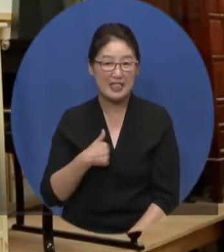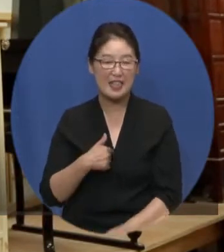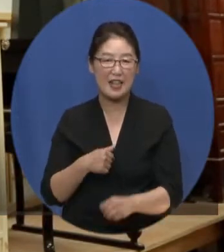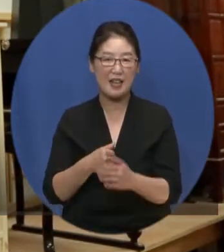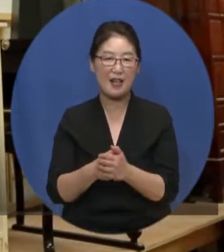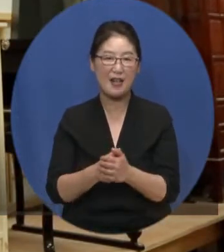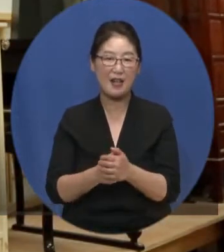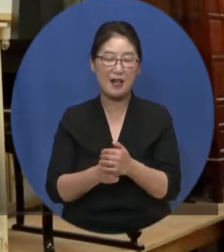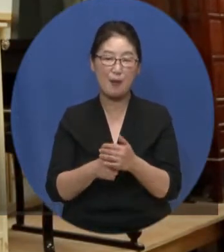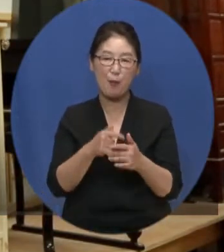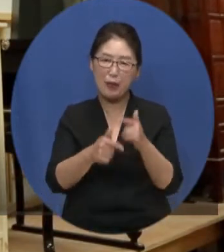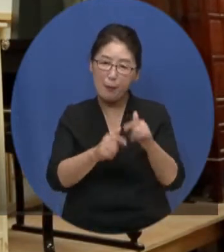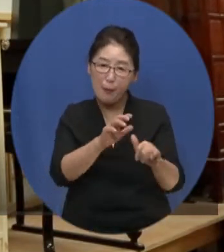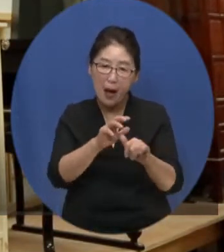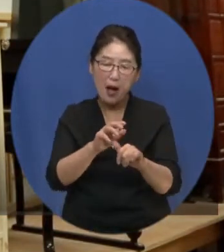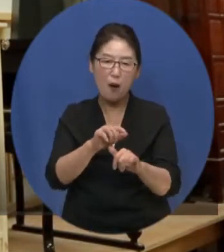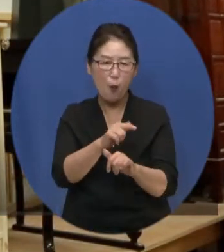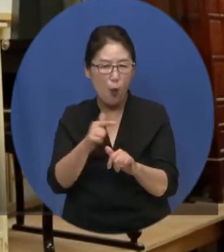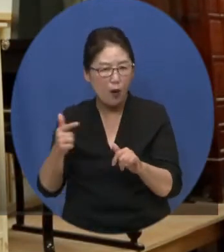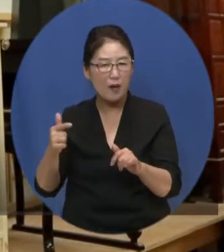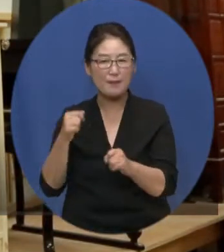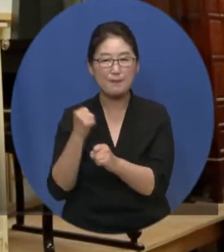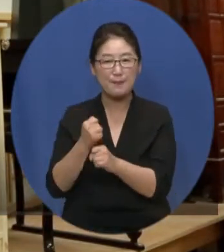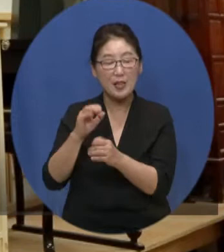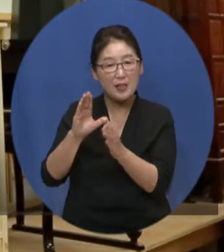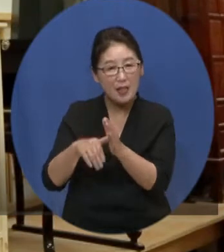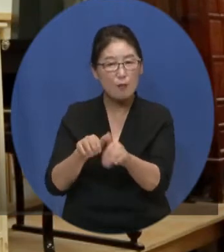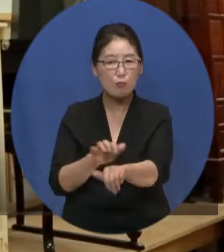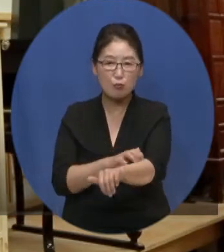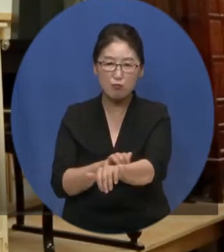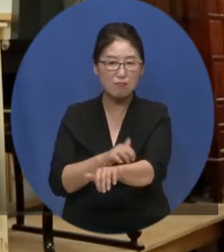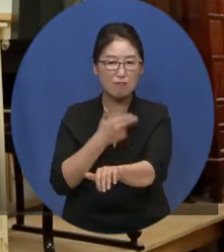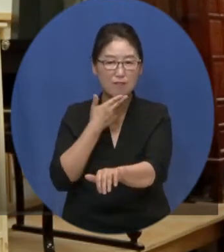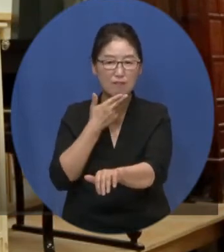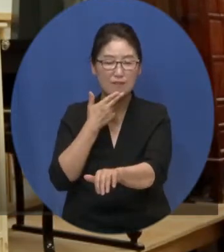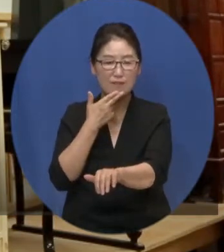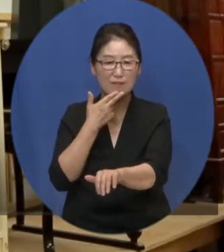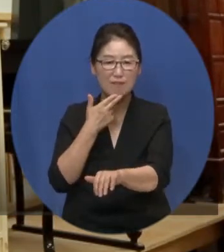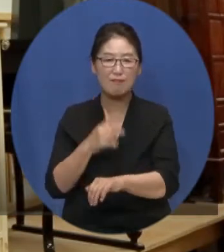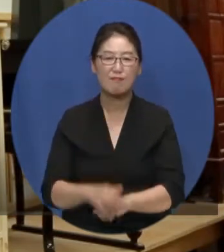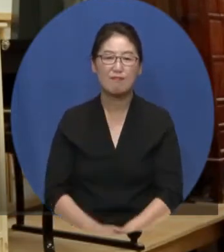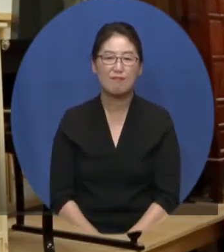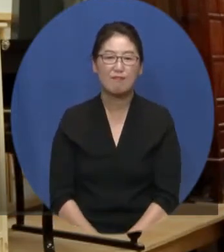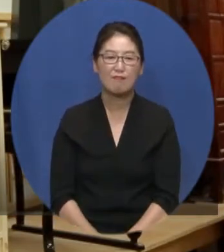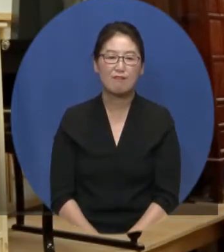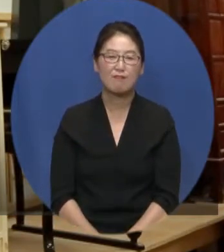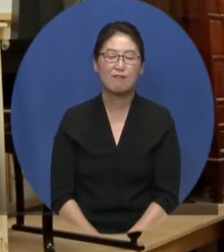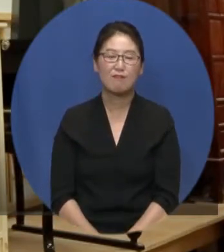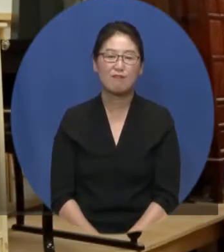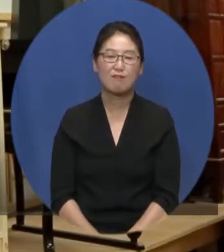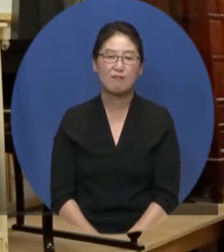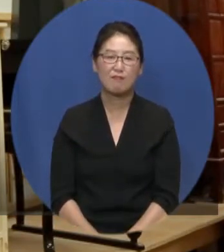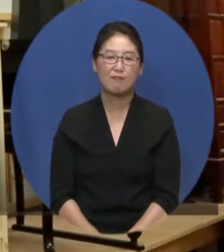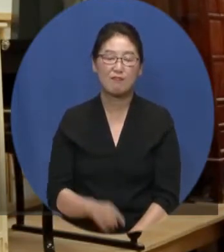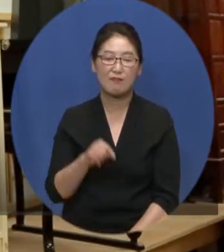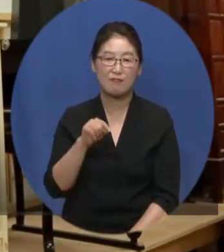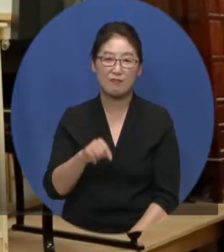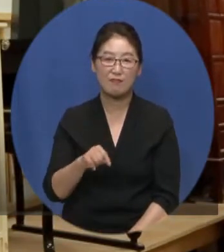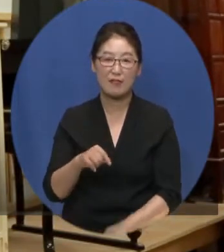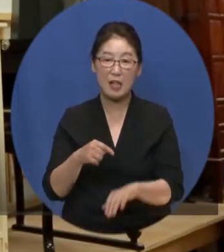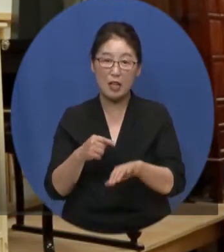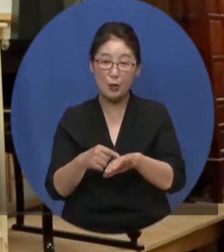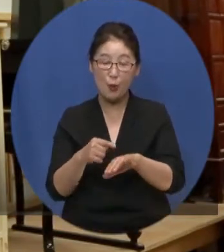는 없었어요 지금 뭐 제가 이